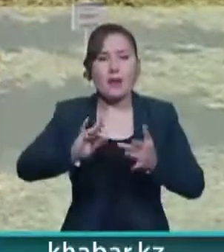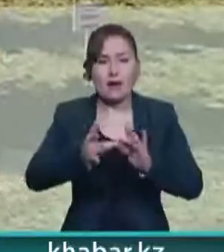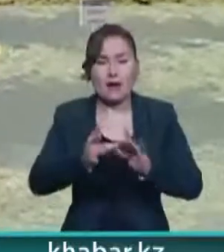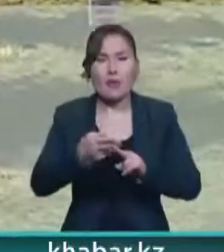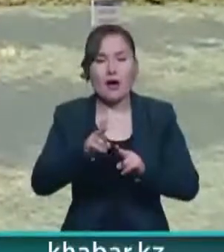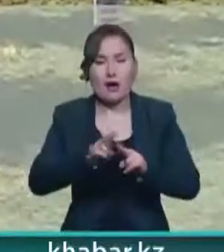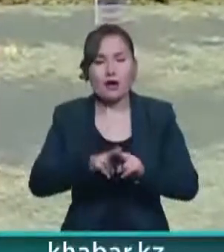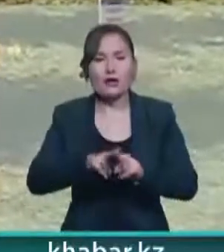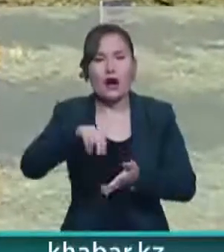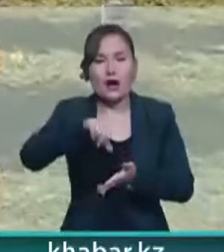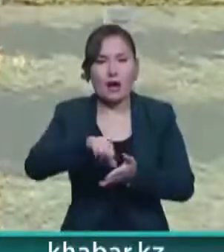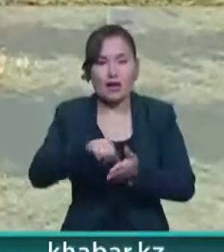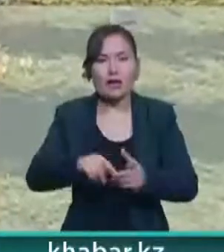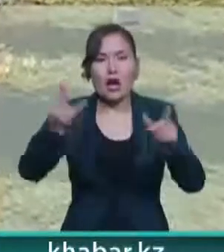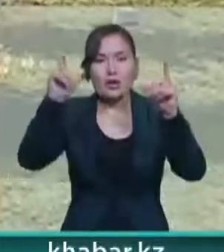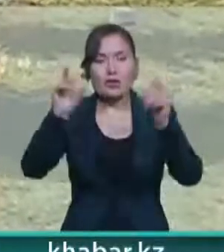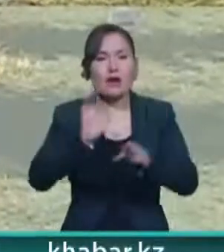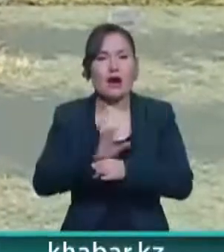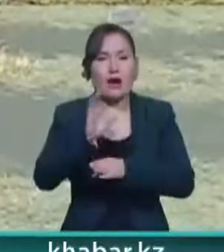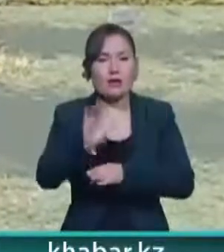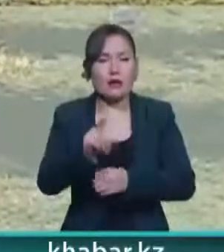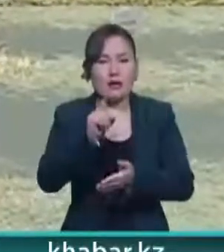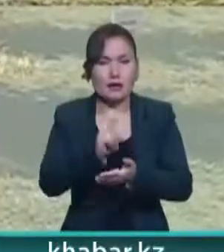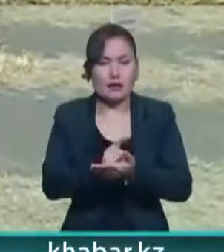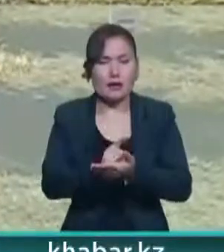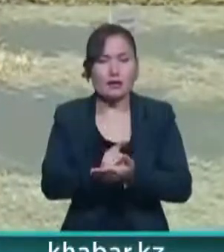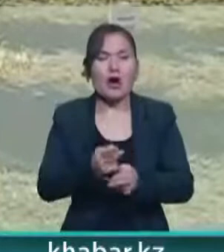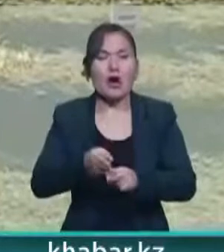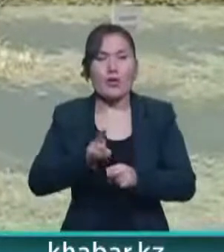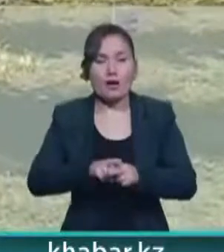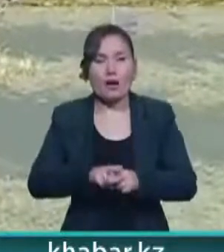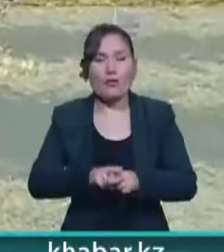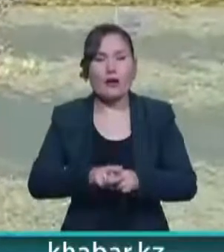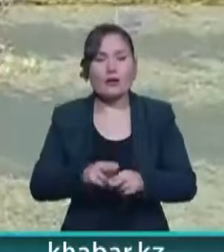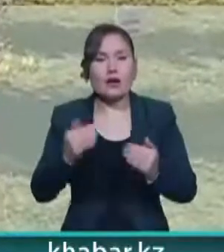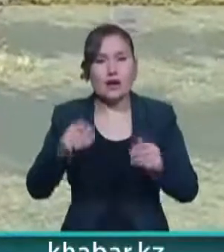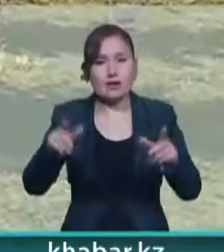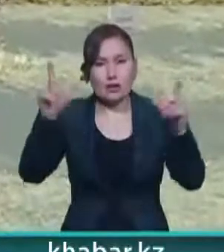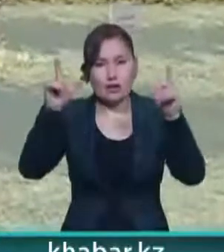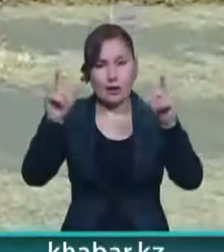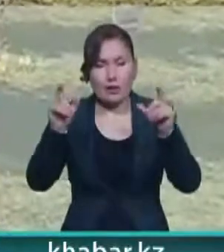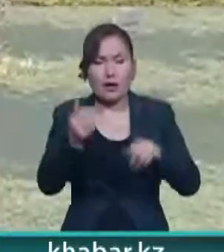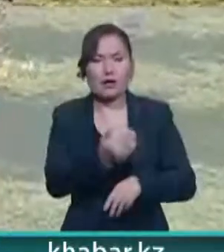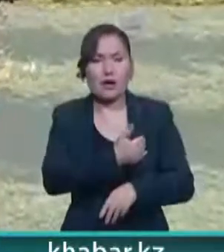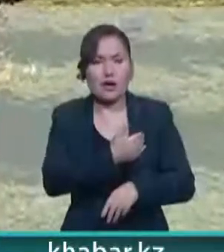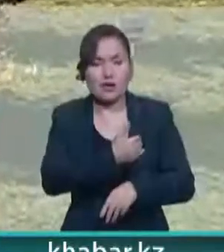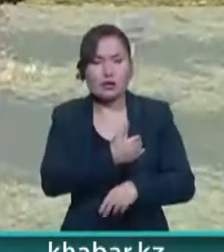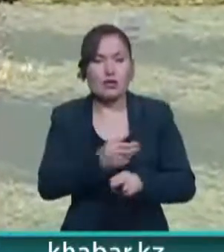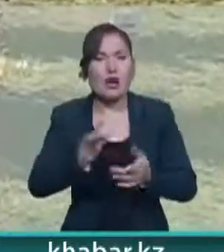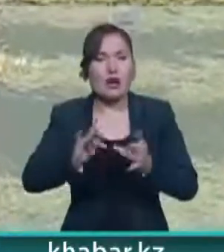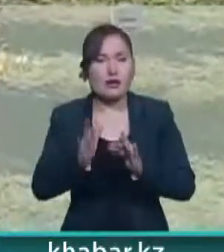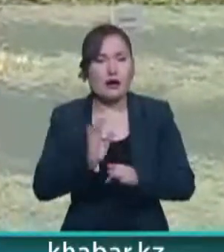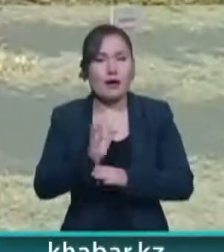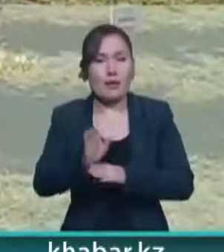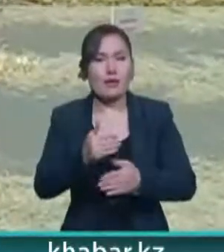EU4GreenKZ хэштегі бойынша сурет салуы қажет. Мен осы хэштег бойынша сурет салғым келіп тұр. Алдын